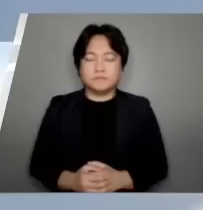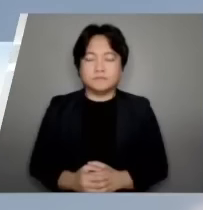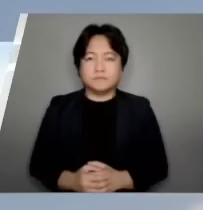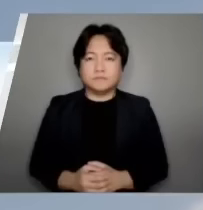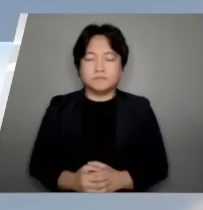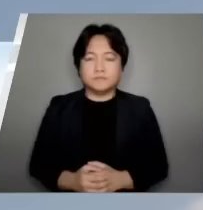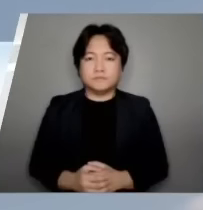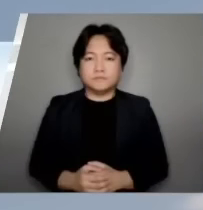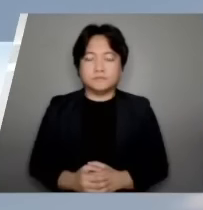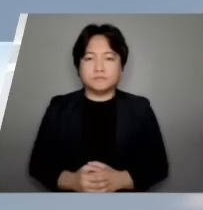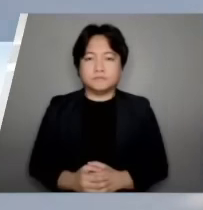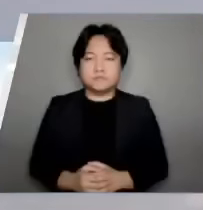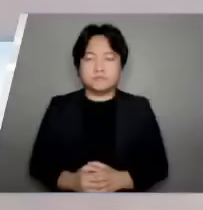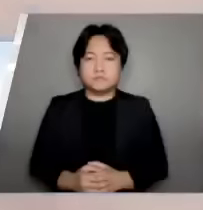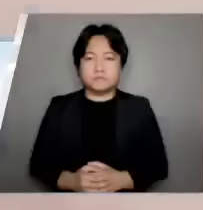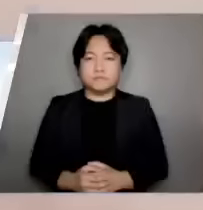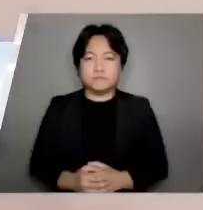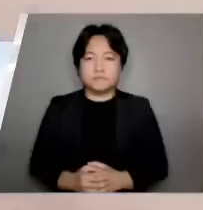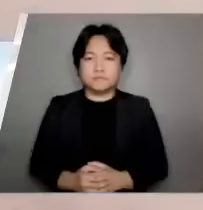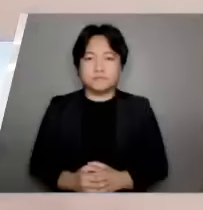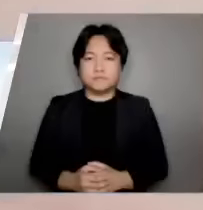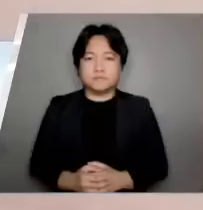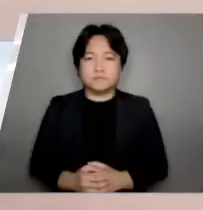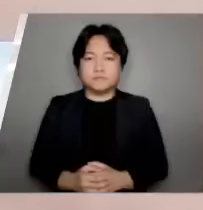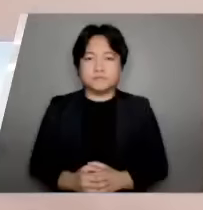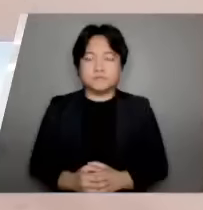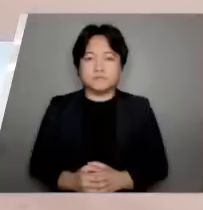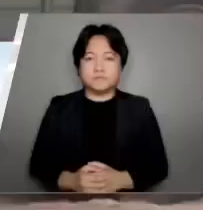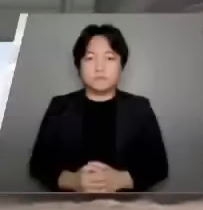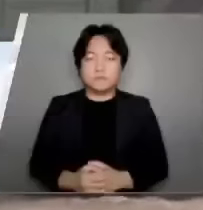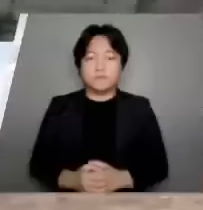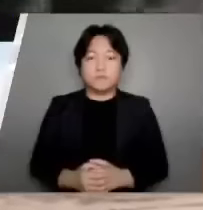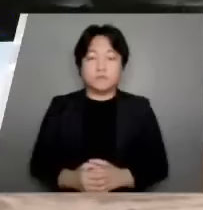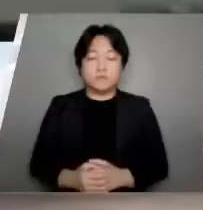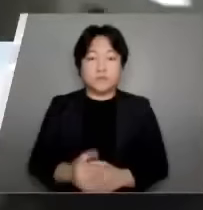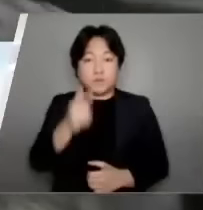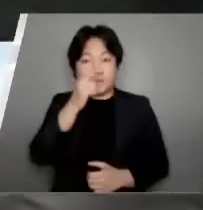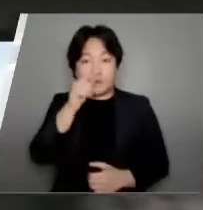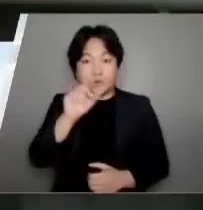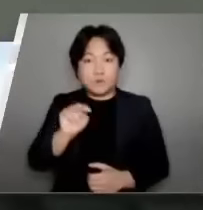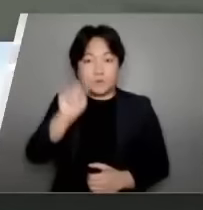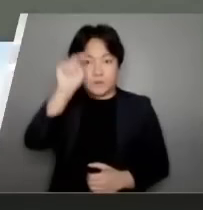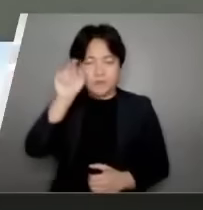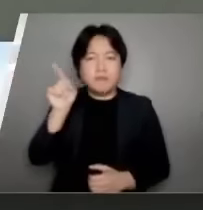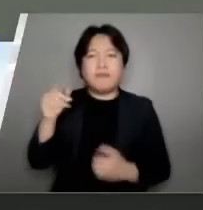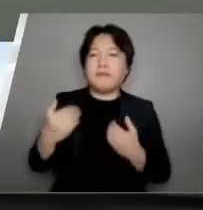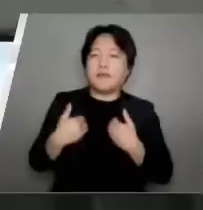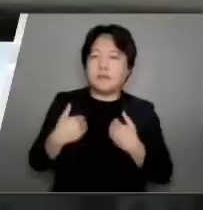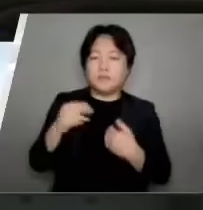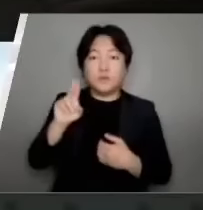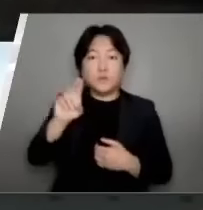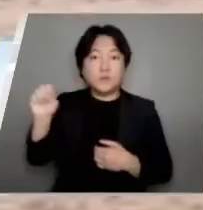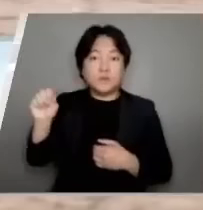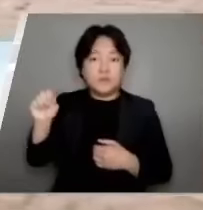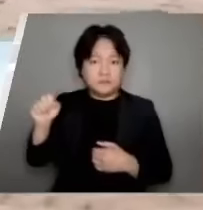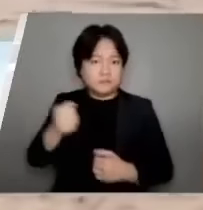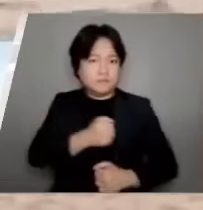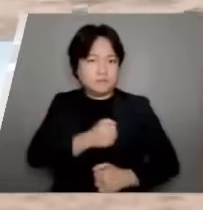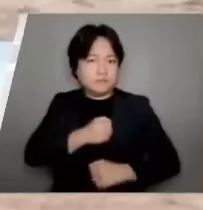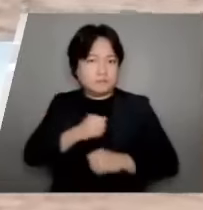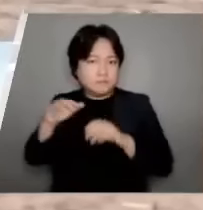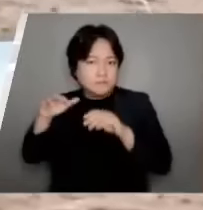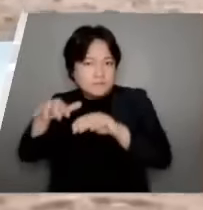Samantala, mananatili sa North Luzon ang mga medium-range capability missiles ng US na patuloy na inaaral gamitin ng mga